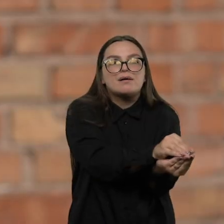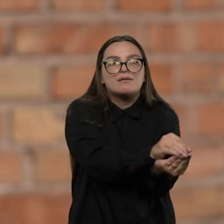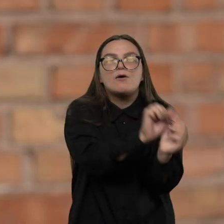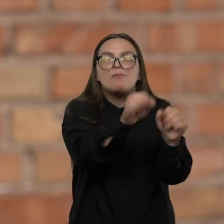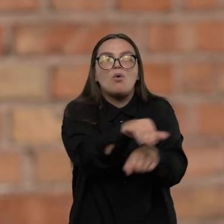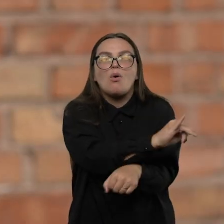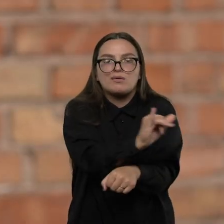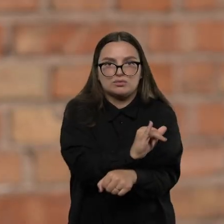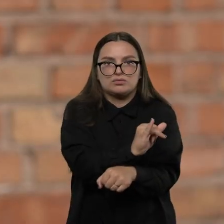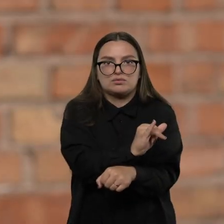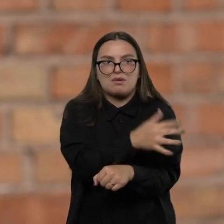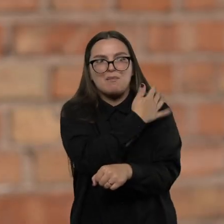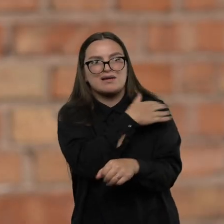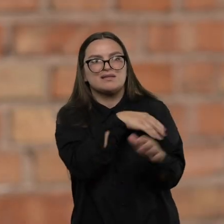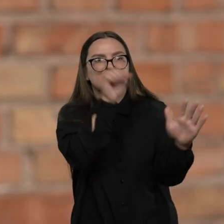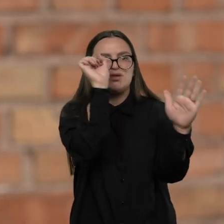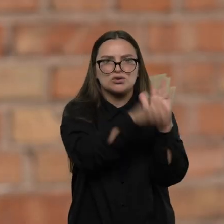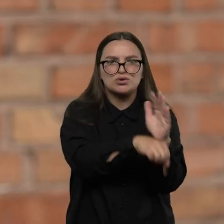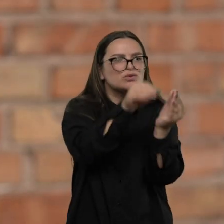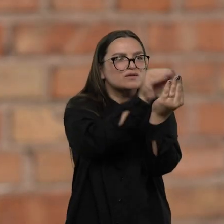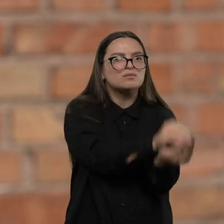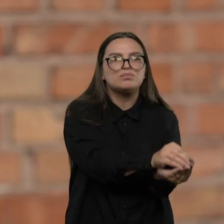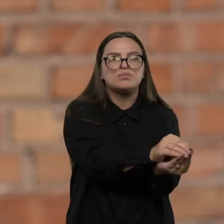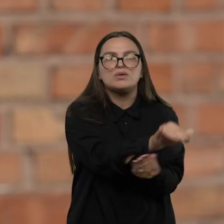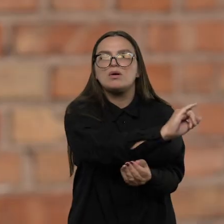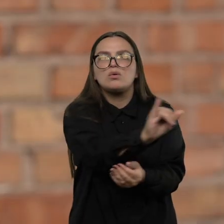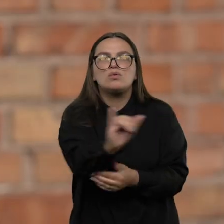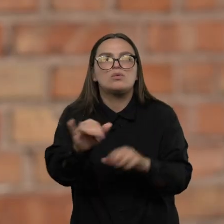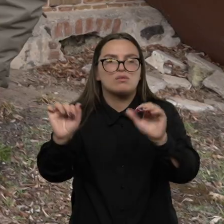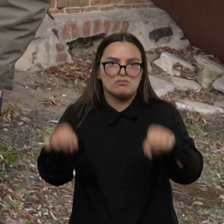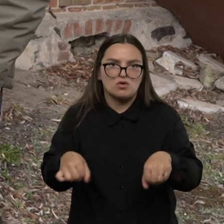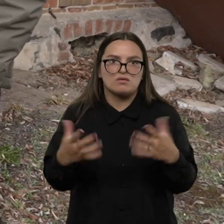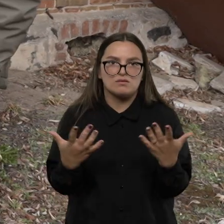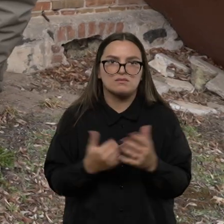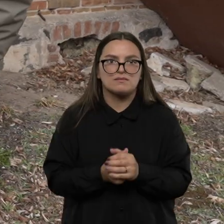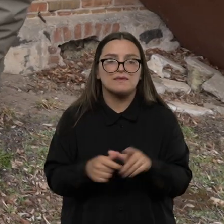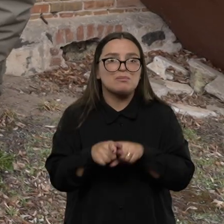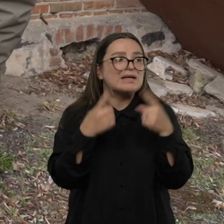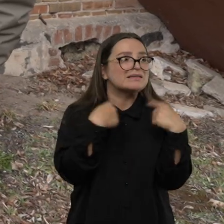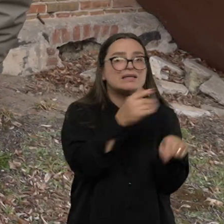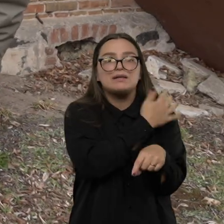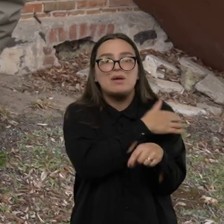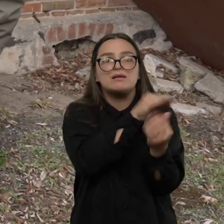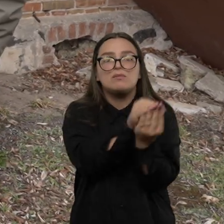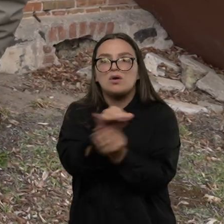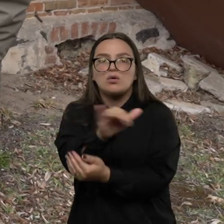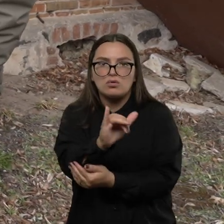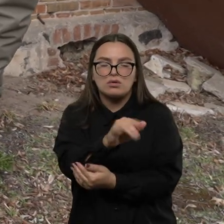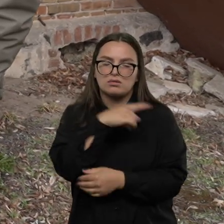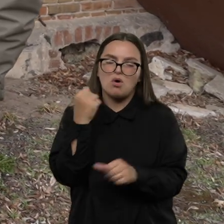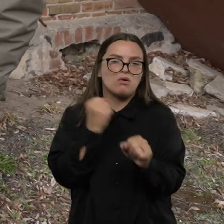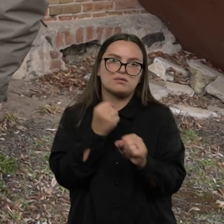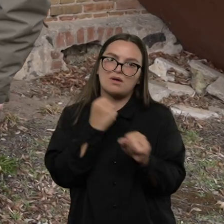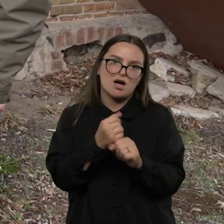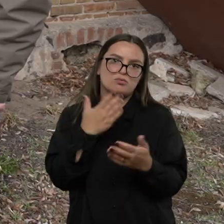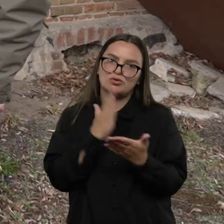pakasti, nesiverčia žodis liežuvis savo sakyti, laidoti, kur tie kiti, nu, mes dar